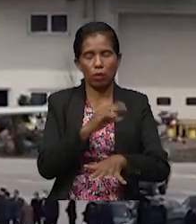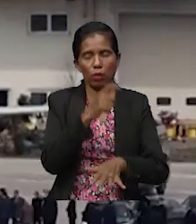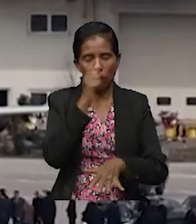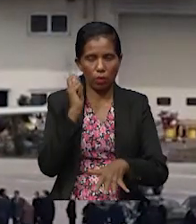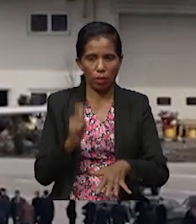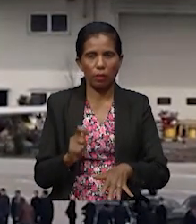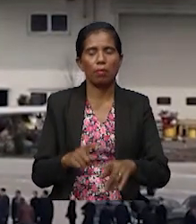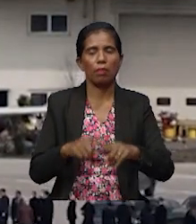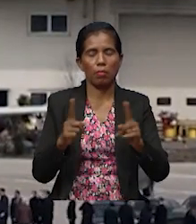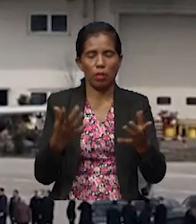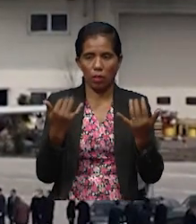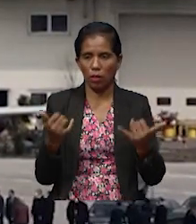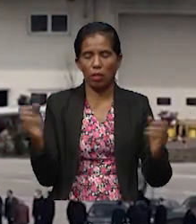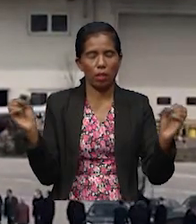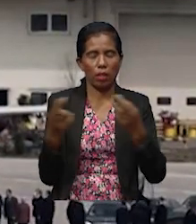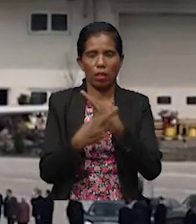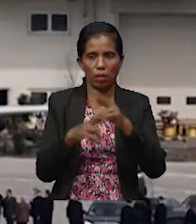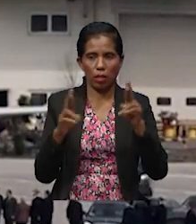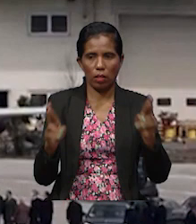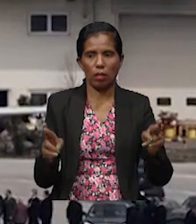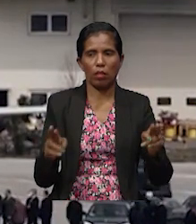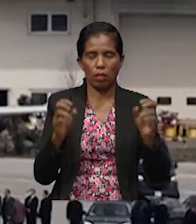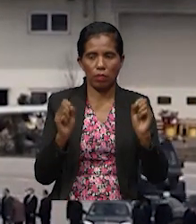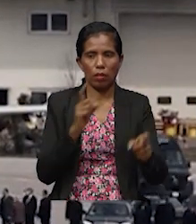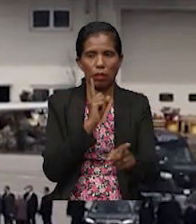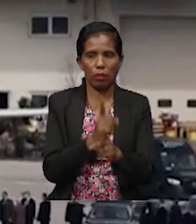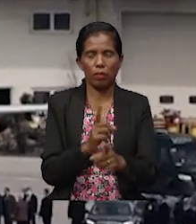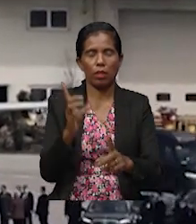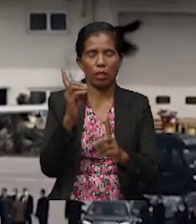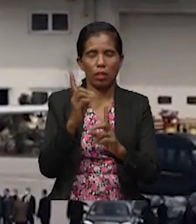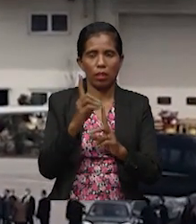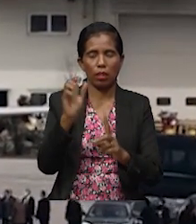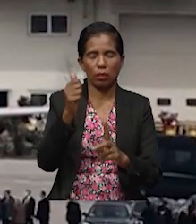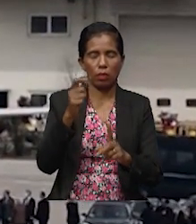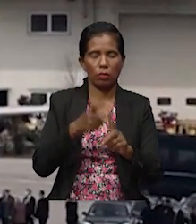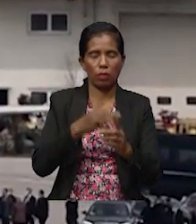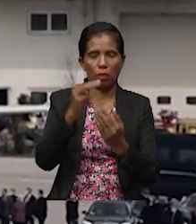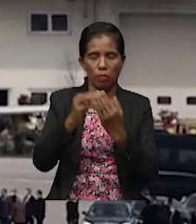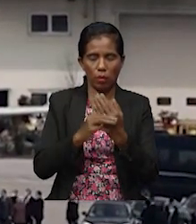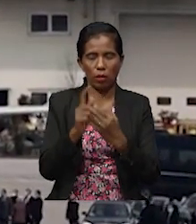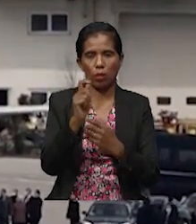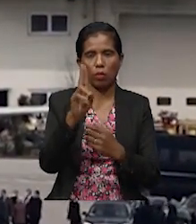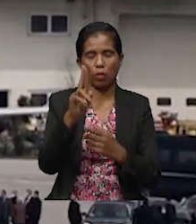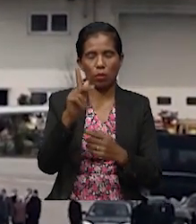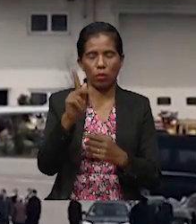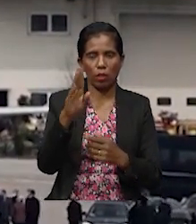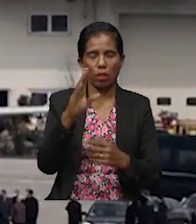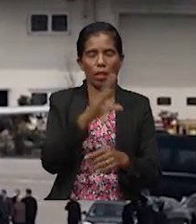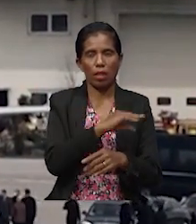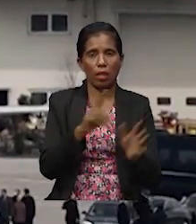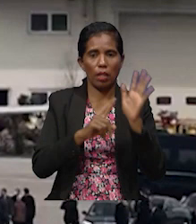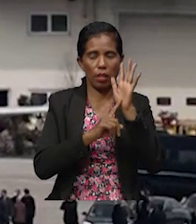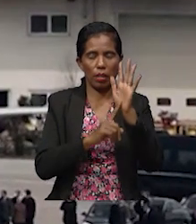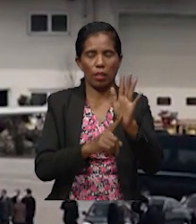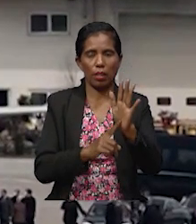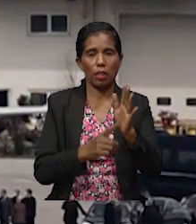Belorusia, mai be ate agora lai resultado konkretu ruma. Iha lorong sanulu fulan marsu, Turkiya maksai hanesan notisia importante. Iha